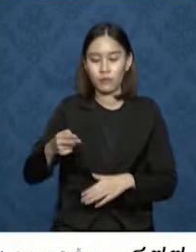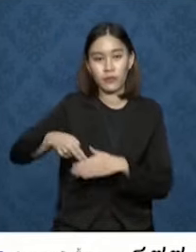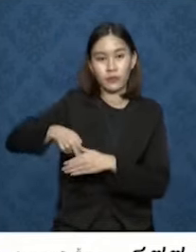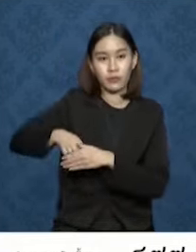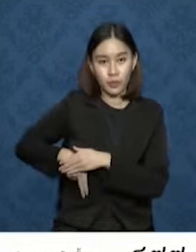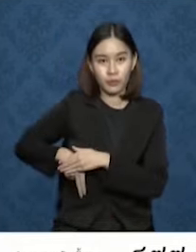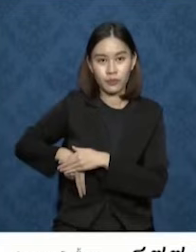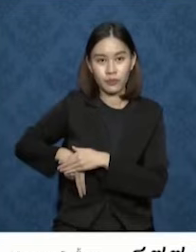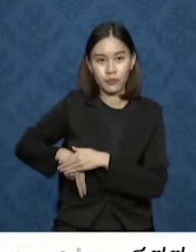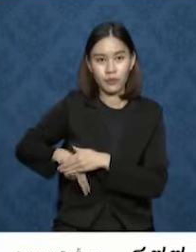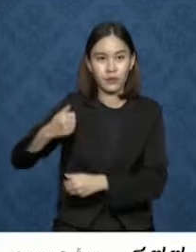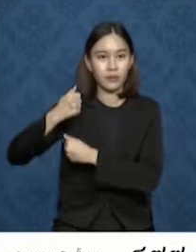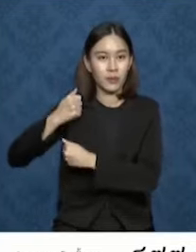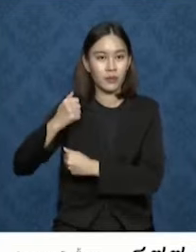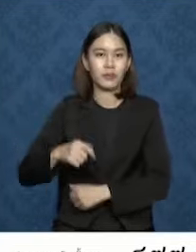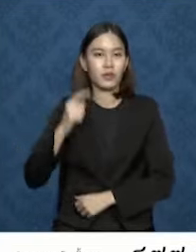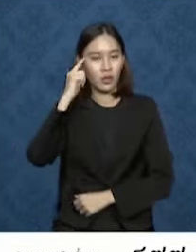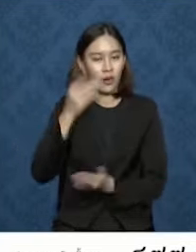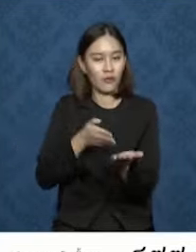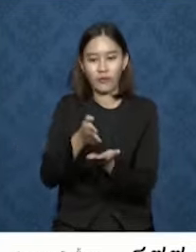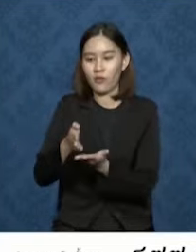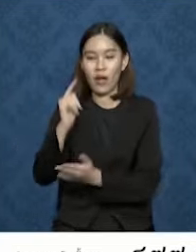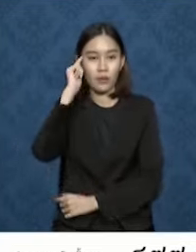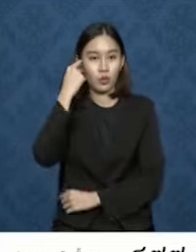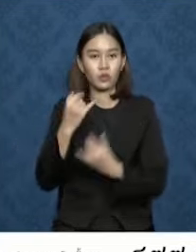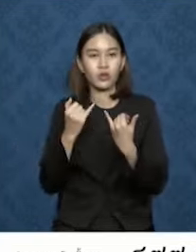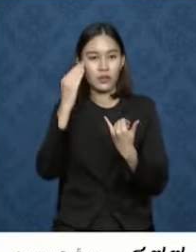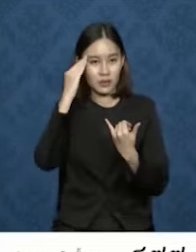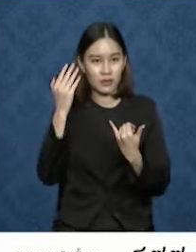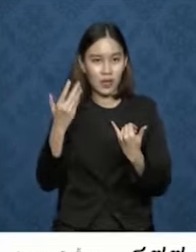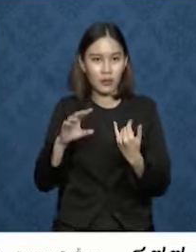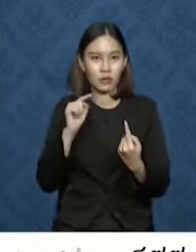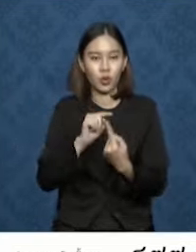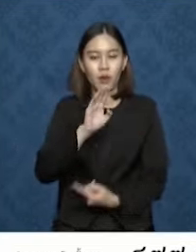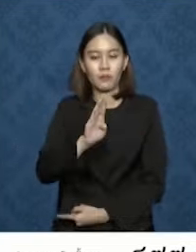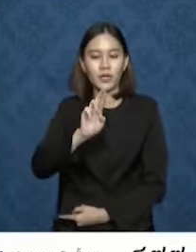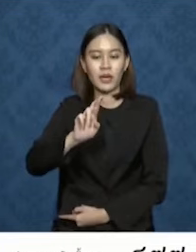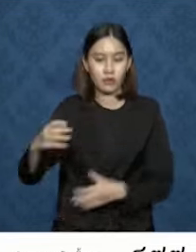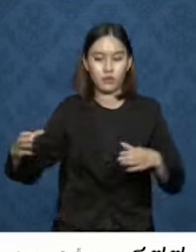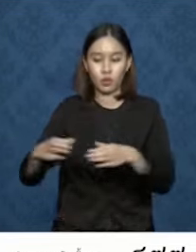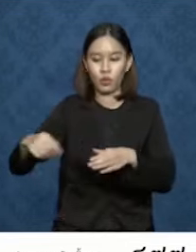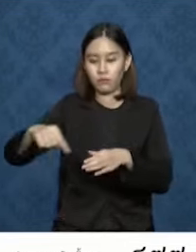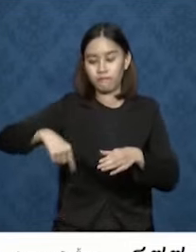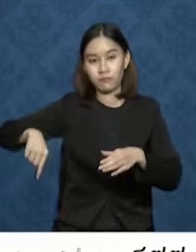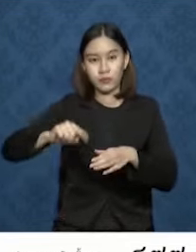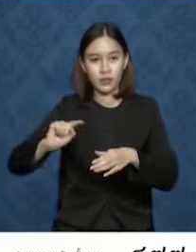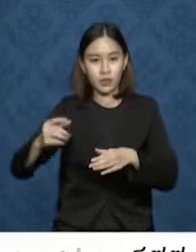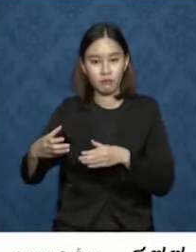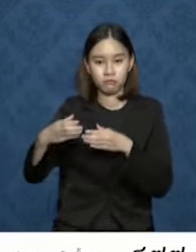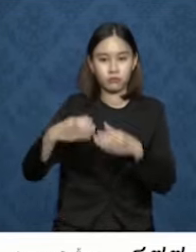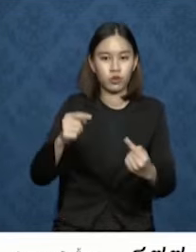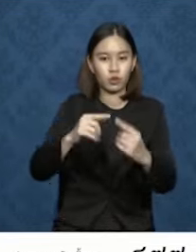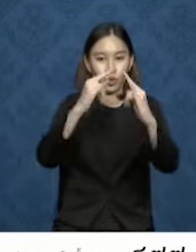อาวุธที่ไม่ทราบฝ่ายในเวลานั้นแต่ตอนนี้เราเริ่มทราบฝ่ายแล้วนะครับก็คือกองกำลังของ brnนั่นเองนะครับบุกเข้าไปที่ค่าย